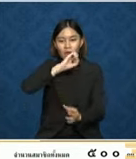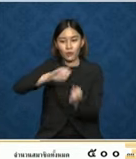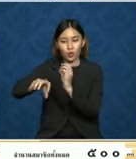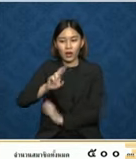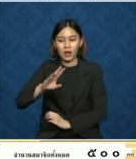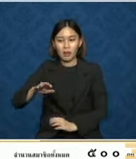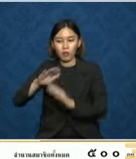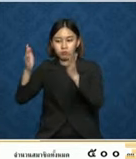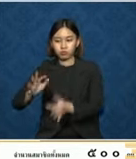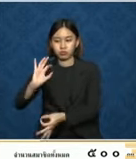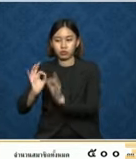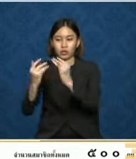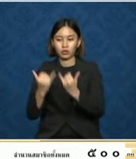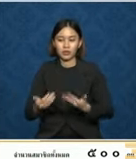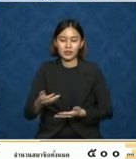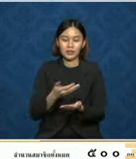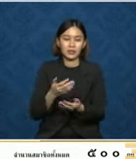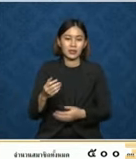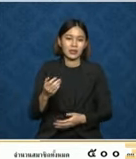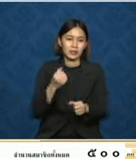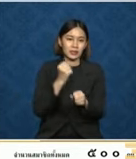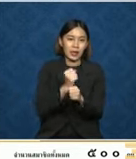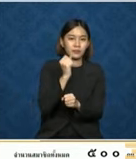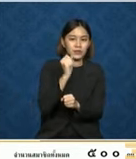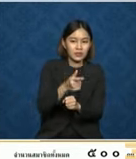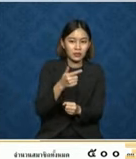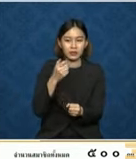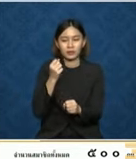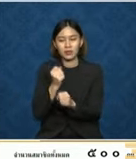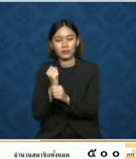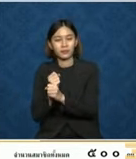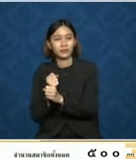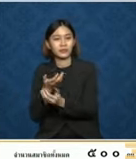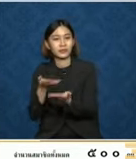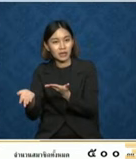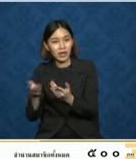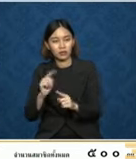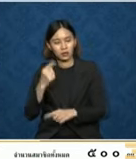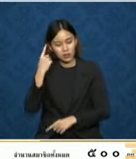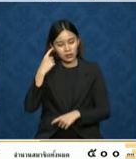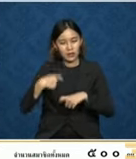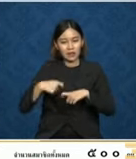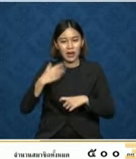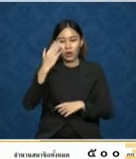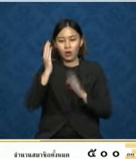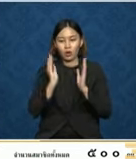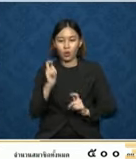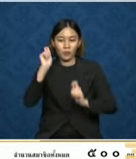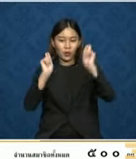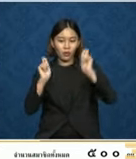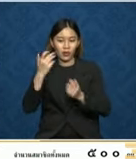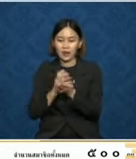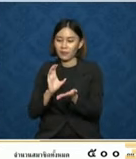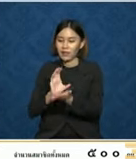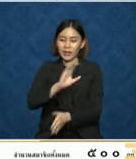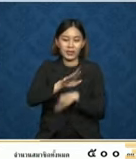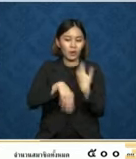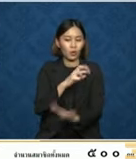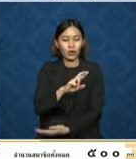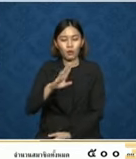บบเตาเผาซึ่งอยู่ในระหว่างการจัดซื้อจัดจ้างซึ่งยังไม่ได้แล้วก็อาจจะลำบากด้วยเพราะว่าผู้ประมูลนั้นต้องลงทุนเองทั้งระบบ